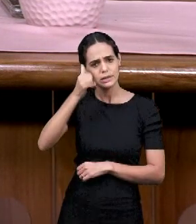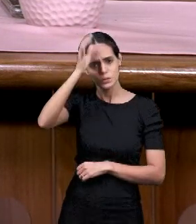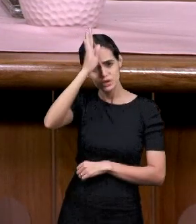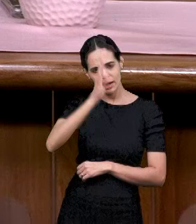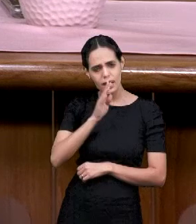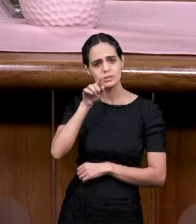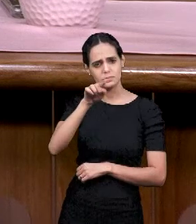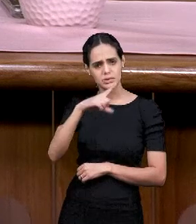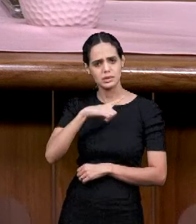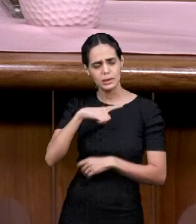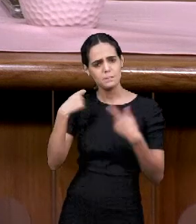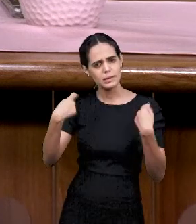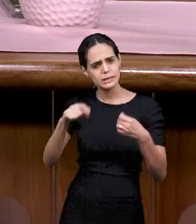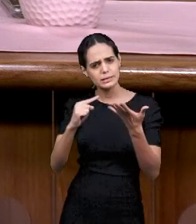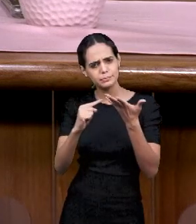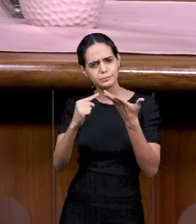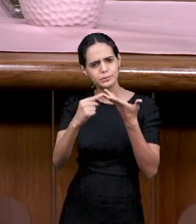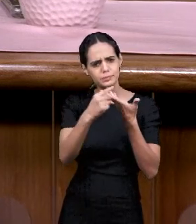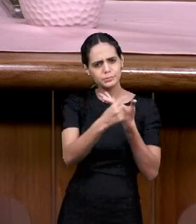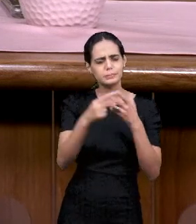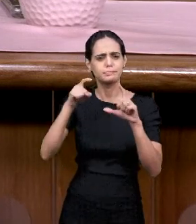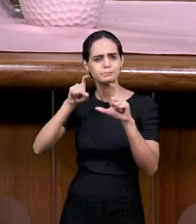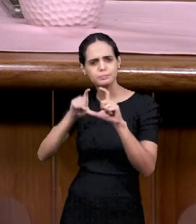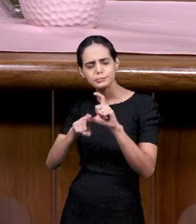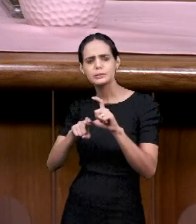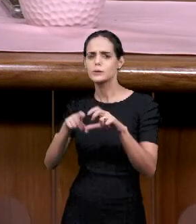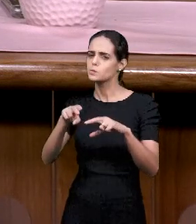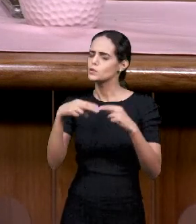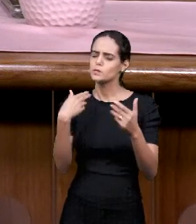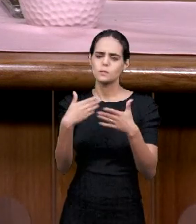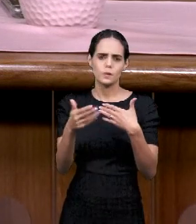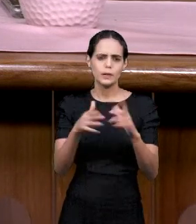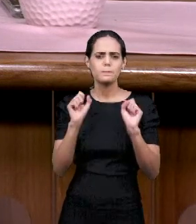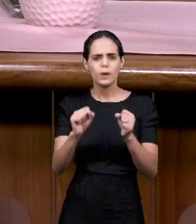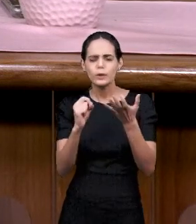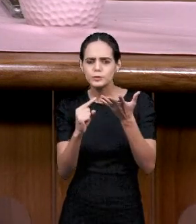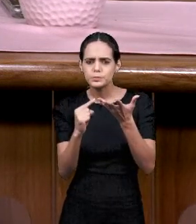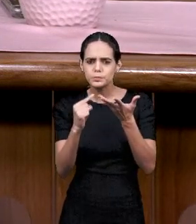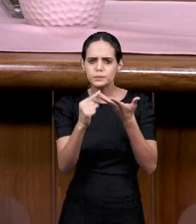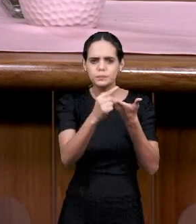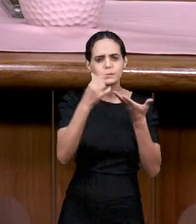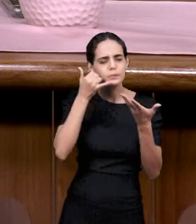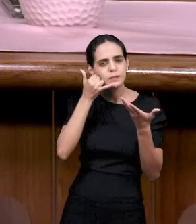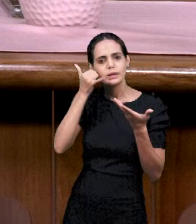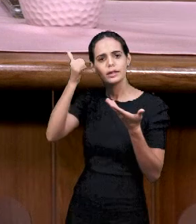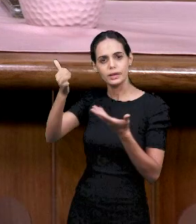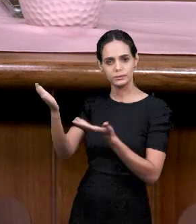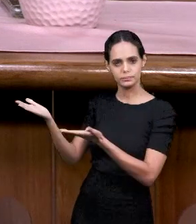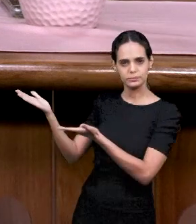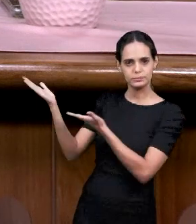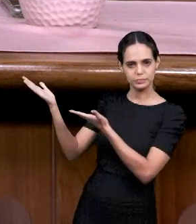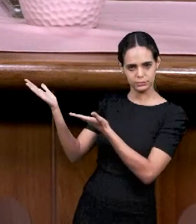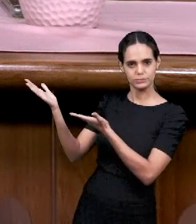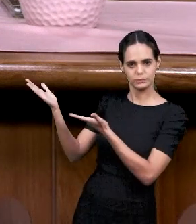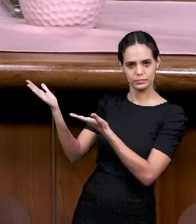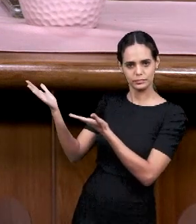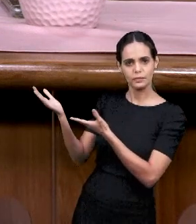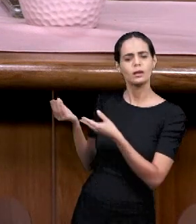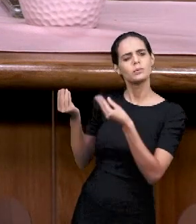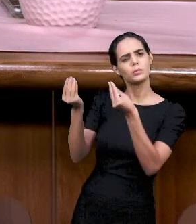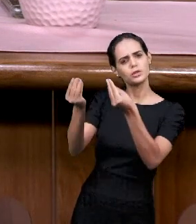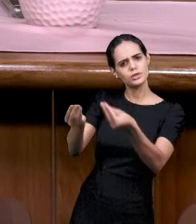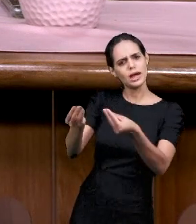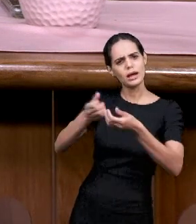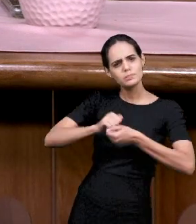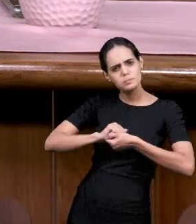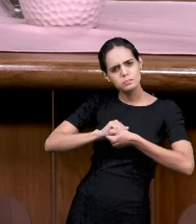autres de personnes oração, qualquer que seja o le motivo, pode 0800. ligar ou pedir ou passar esse telefone para Vous alguém. pouvez passer Pode ligar para ce a gente no numéro à